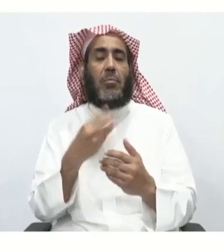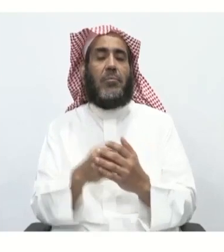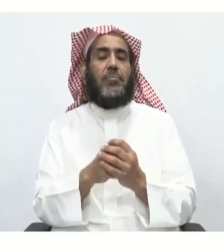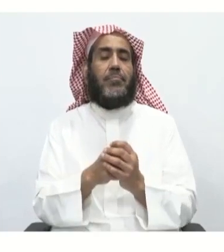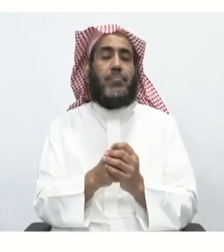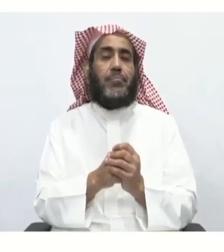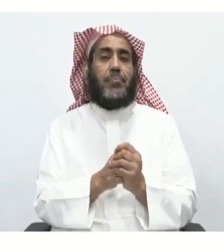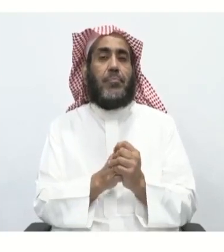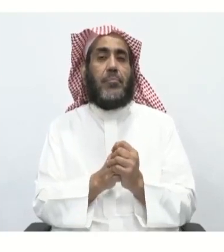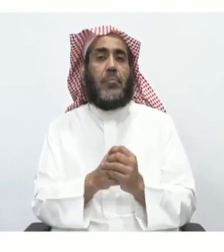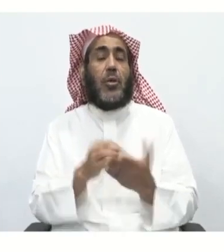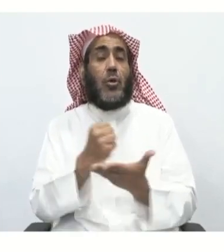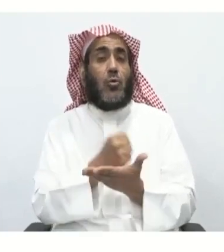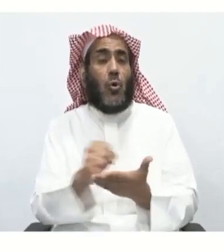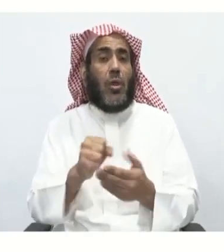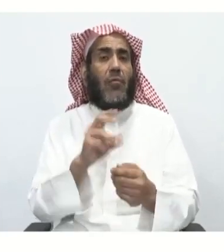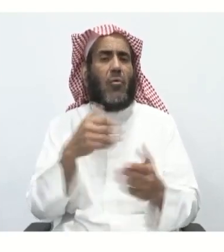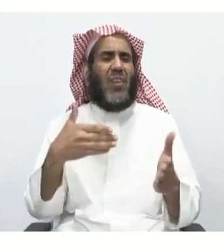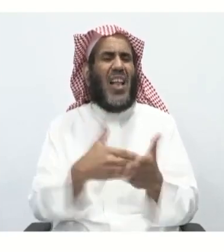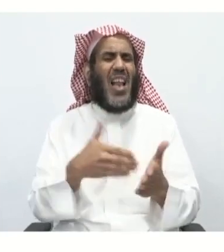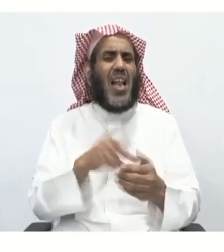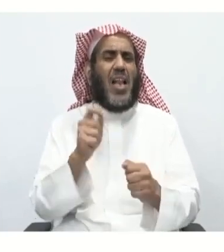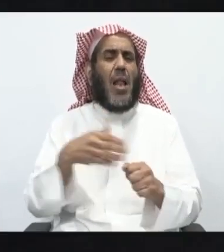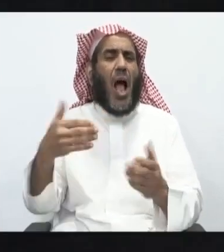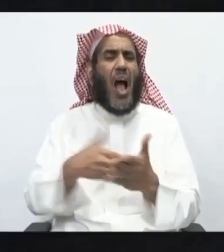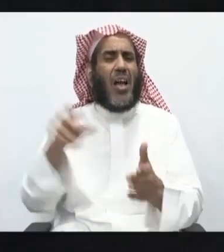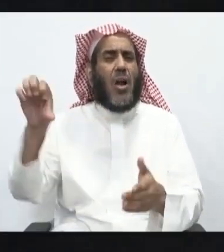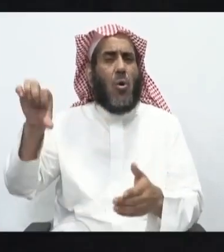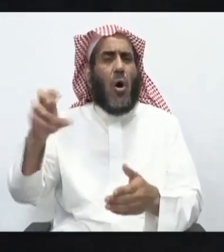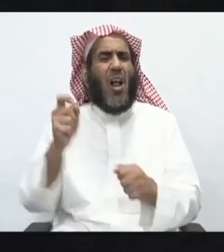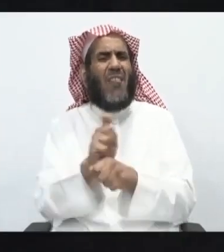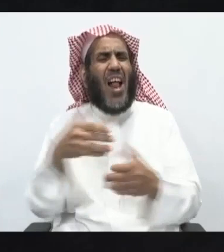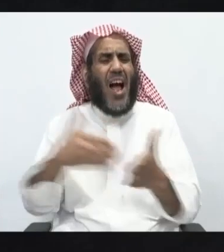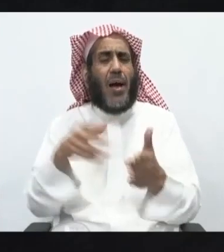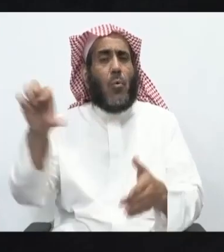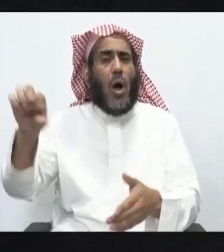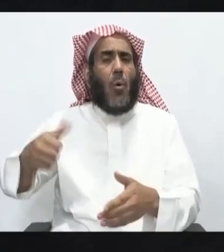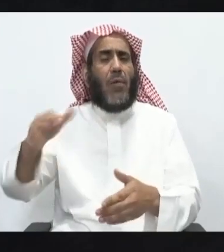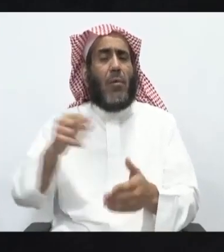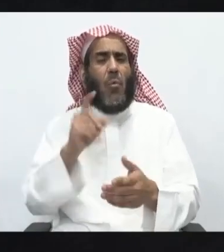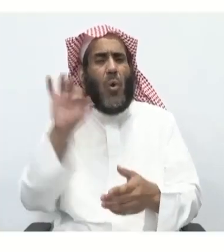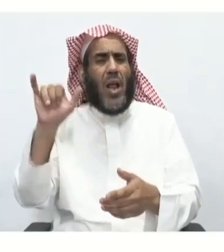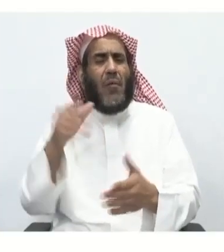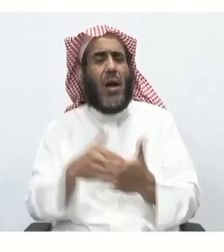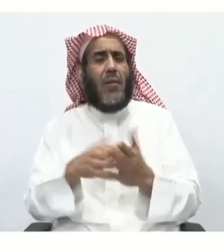حاله الجر تحذف حروف العله من اخر فعلي الامر